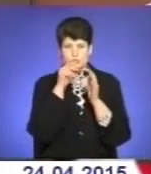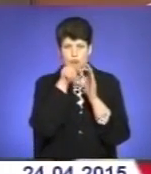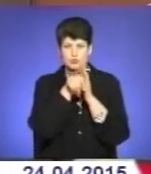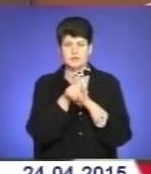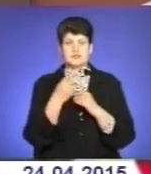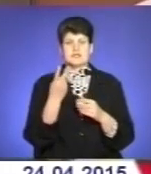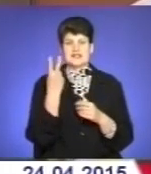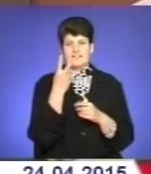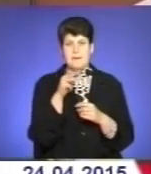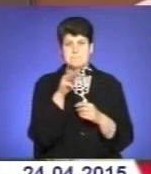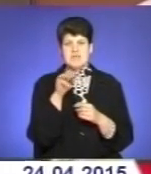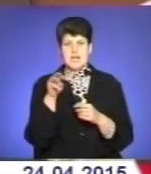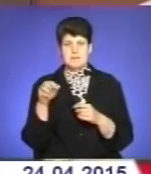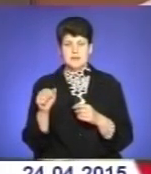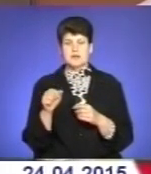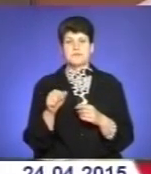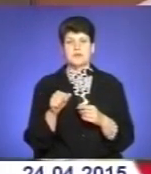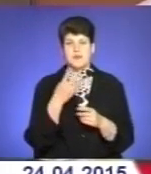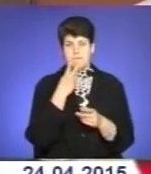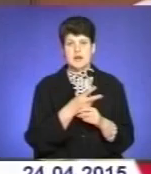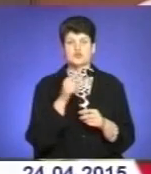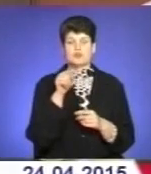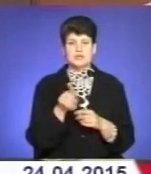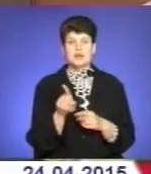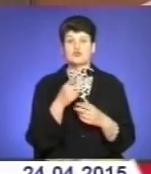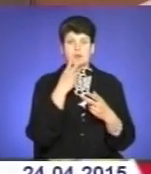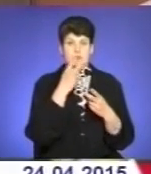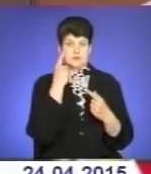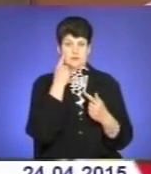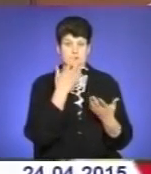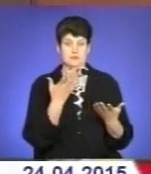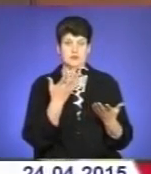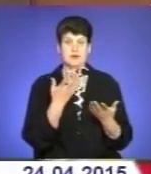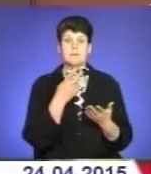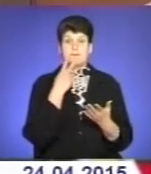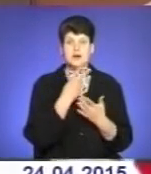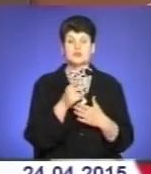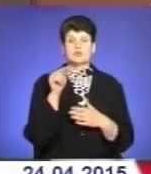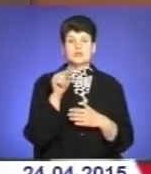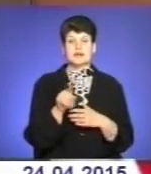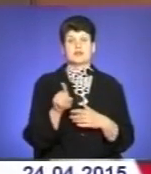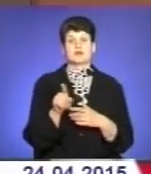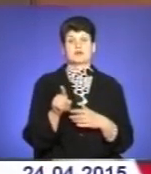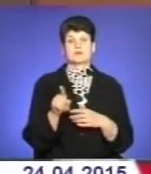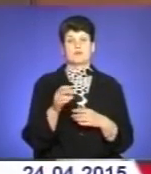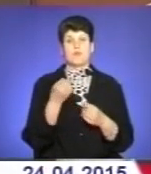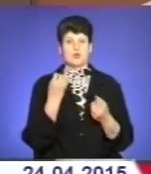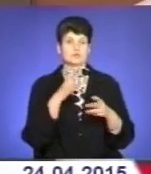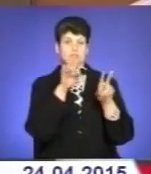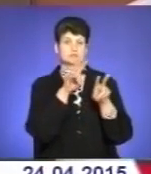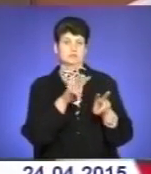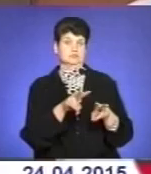2 мм і ми бачимо те, чого ми не бачимо оком. Ми бачимо те, чого ми не бачимо при огляді